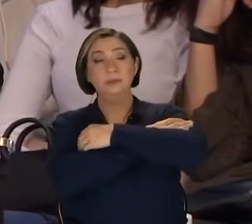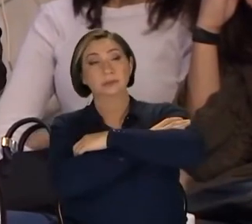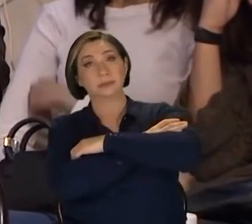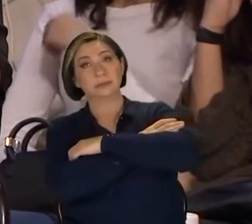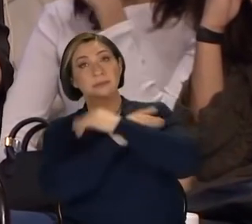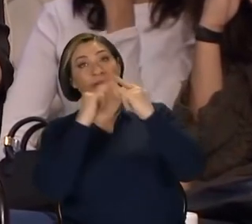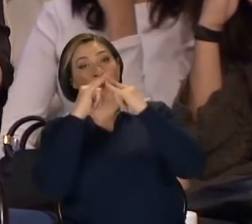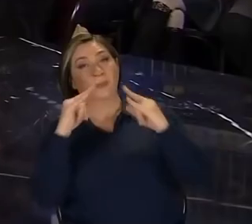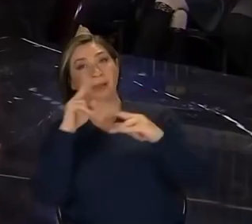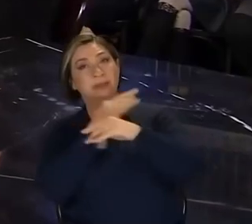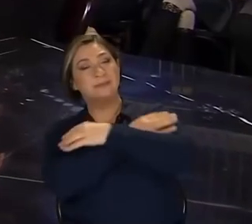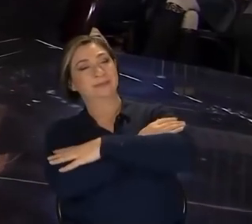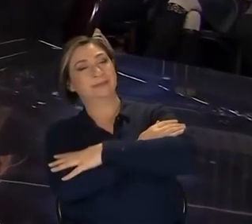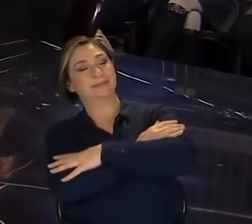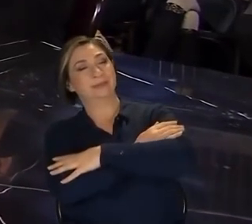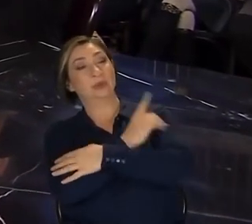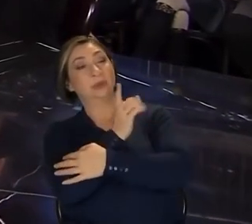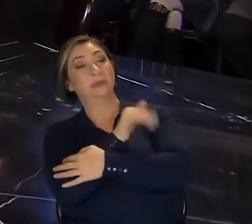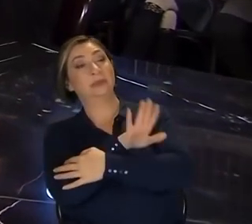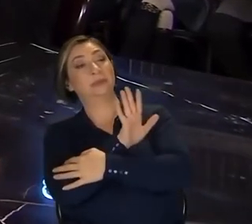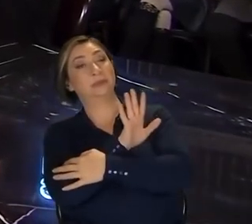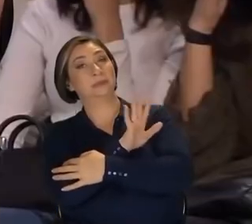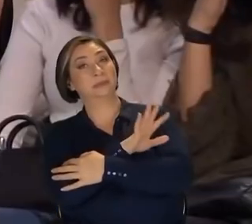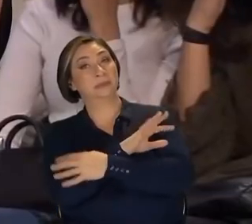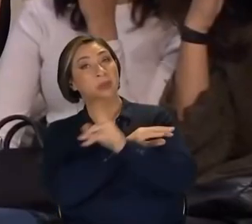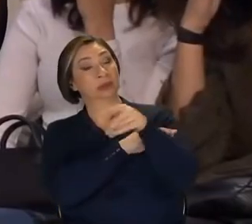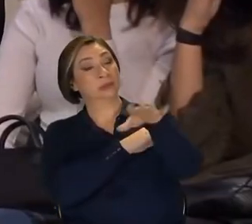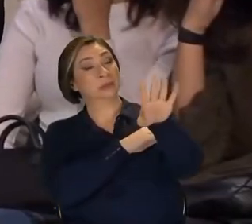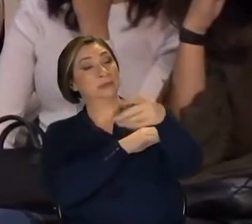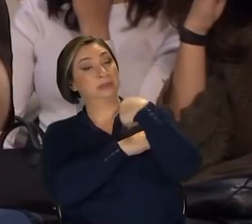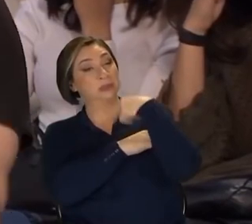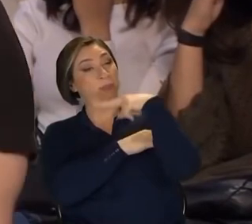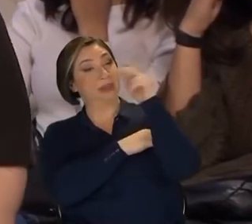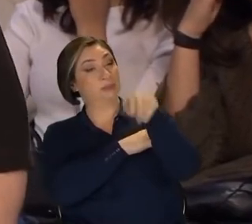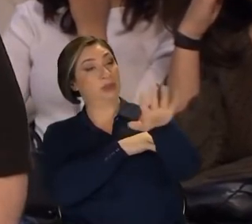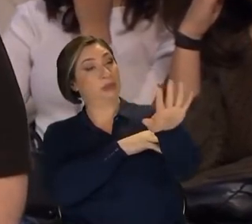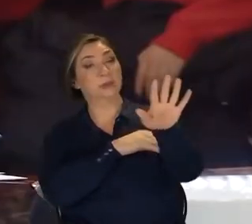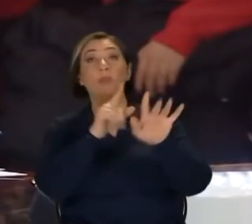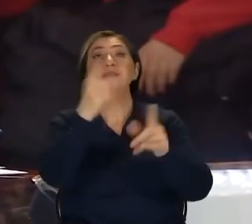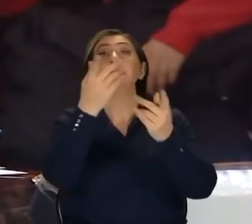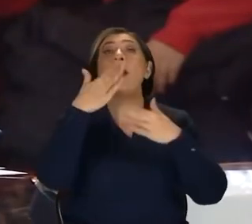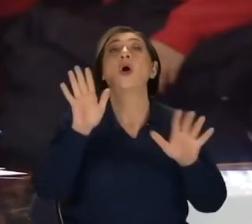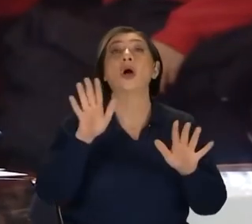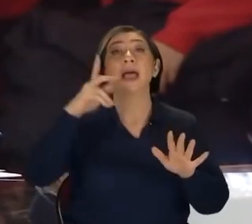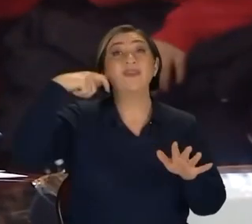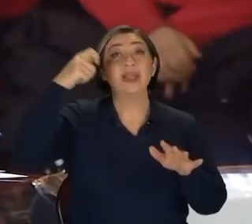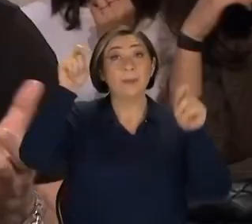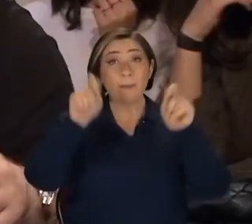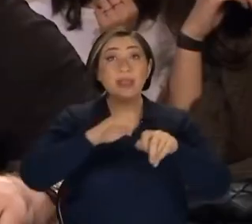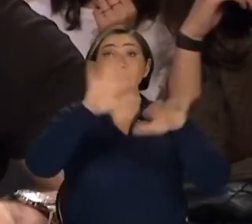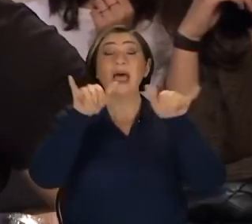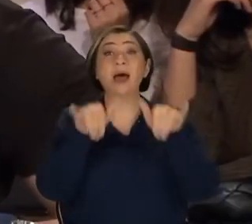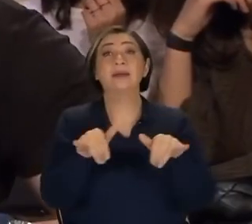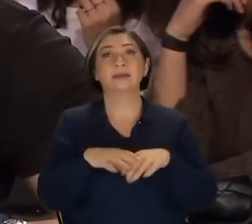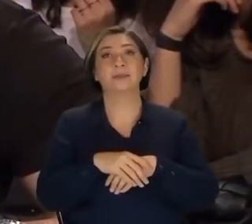kamplar var. O gelmesin. Biz komedi yapıcık falan diye böyle bir şey yok. Film yapanlar aynı